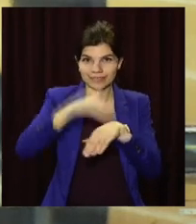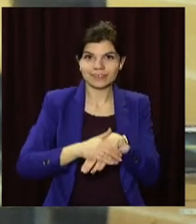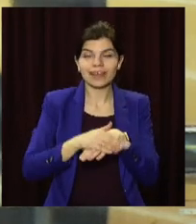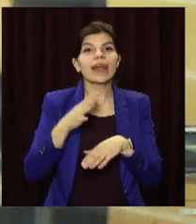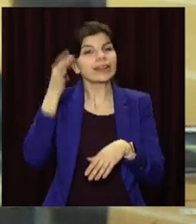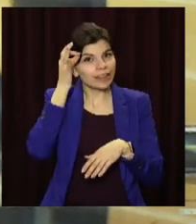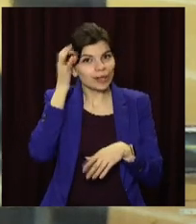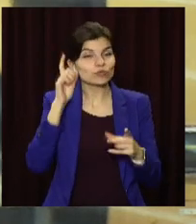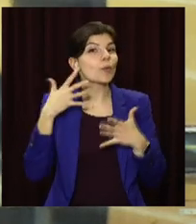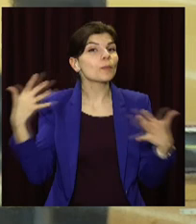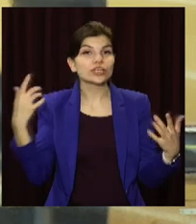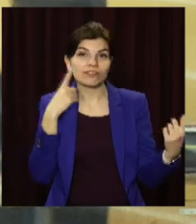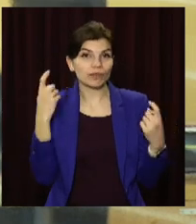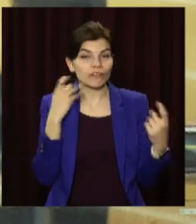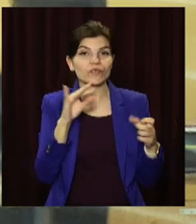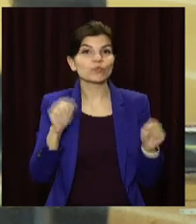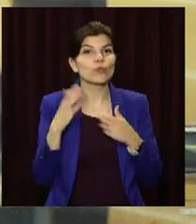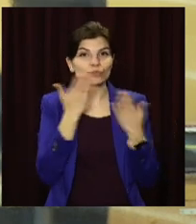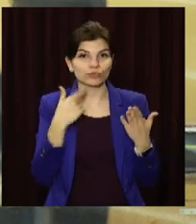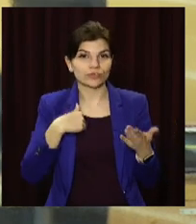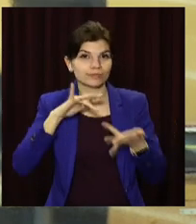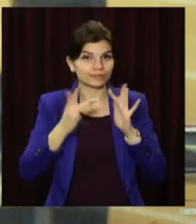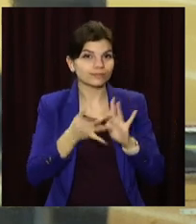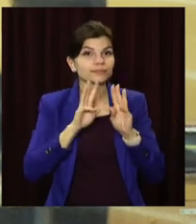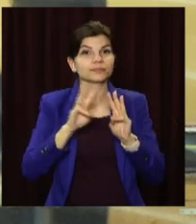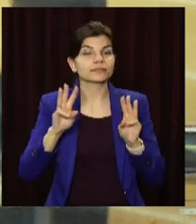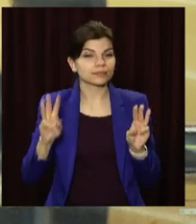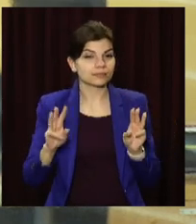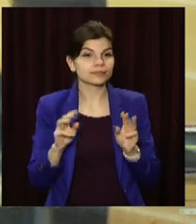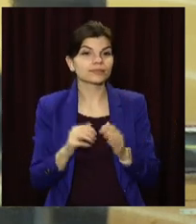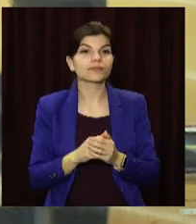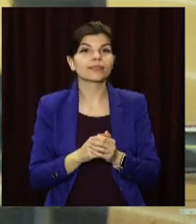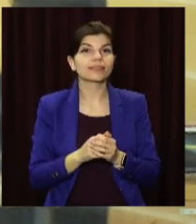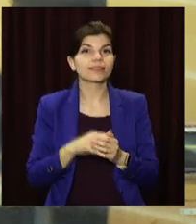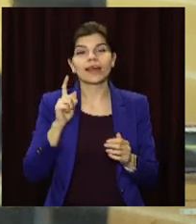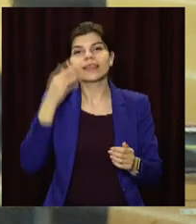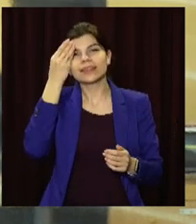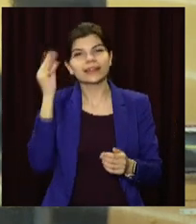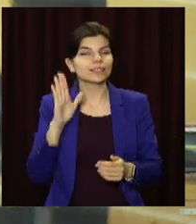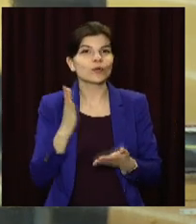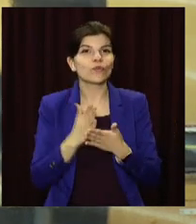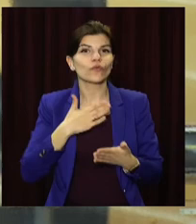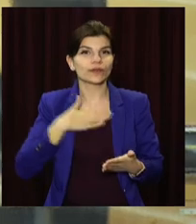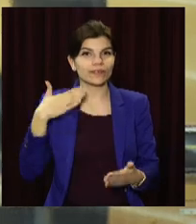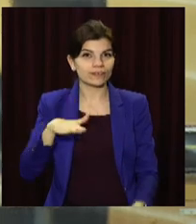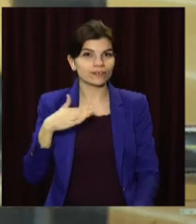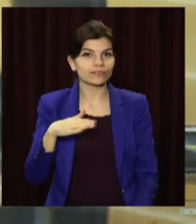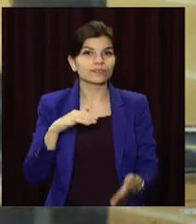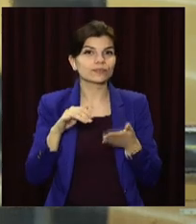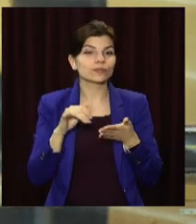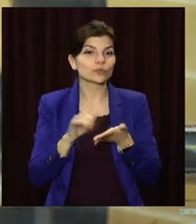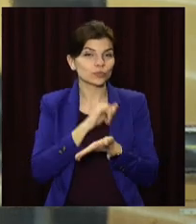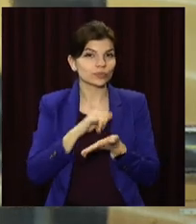більше інформації ви зможете прочитати на нашому сайті opentv.media. Не забувайте про сюжети в соціальних мережах та